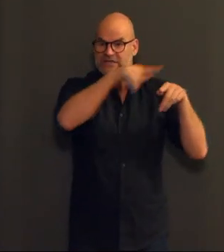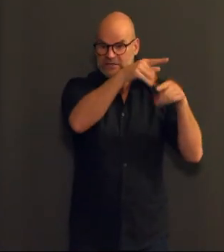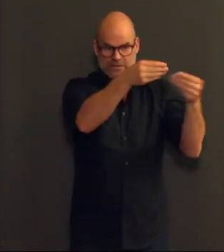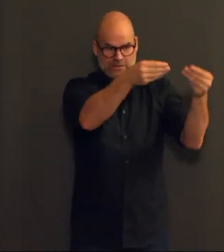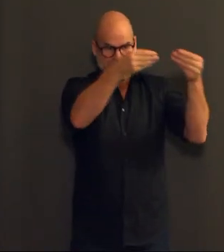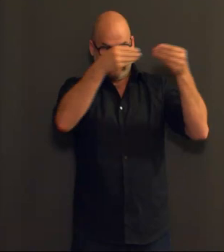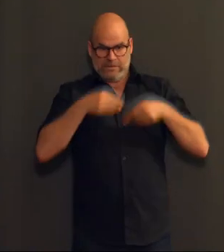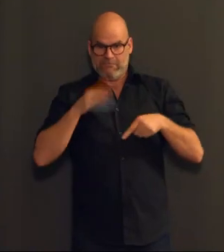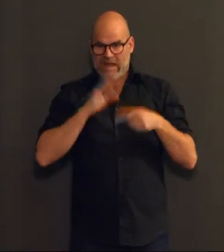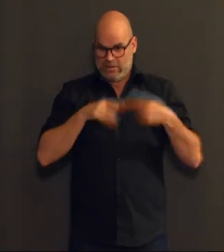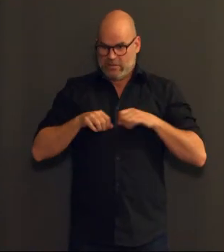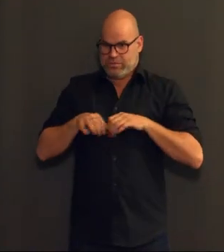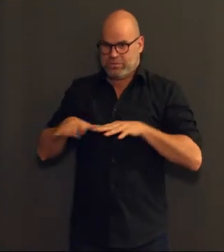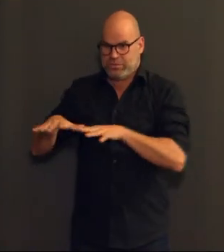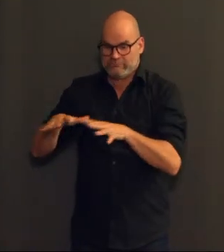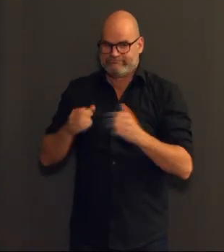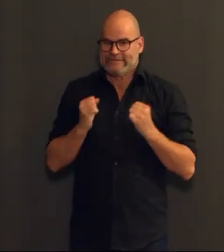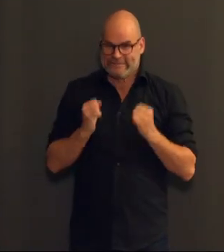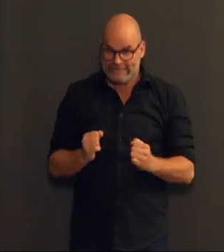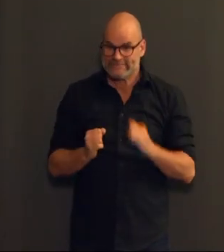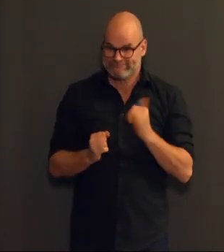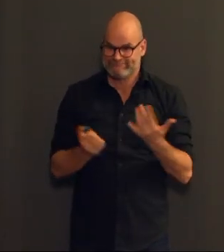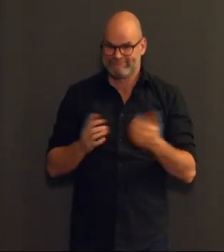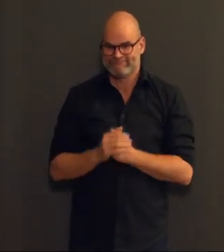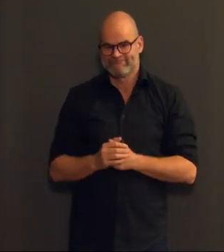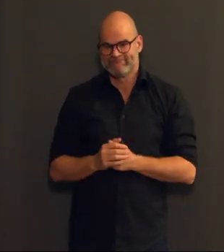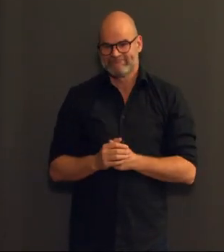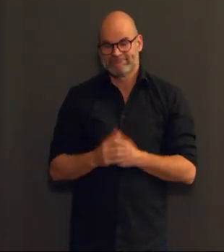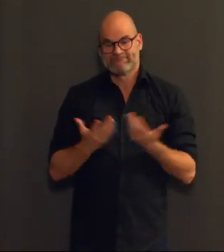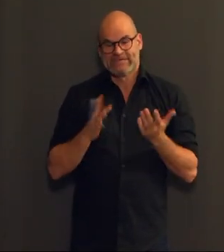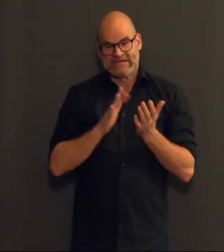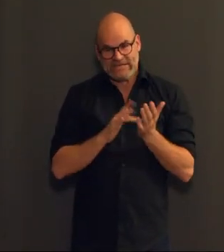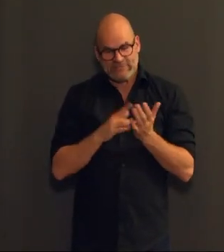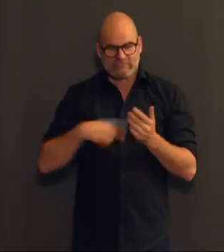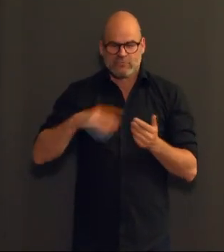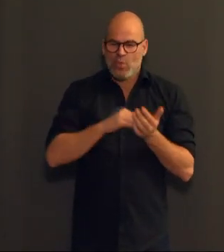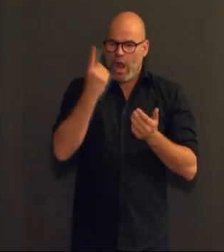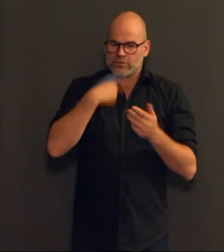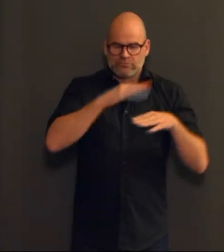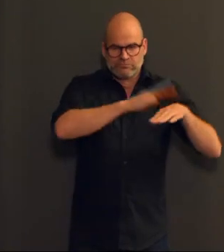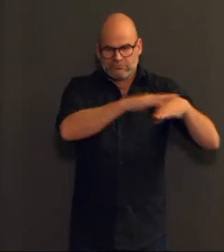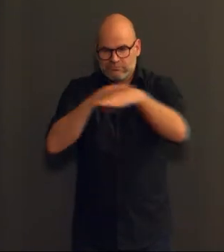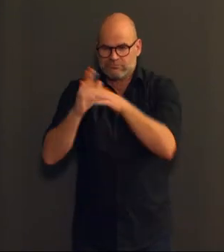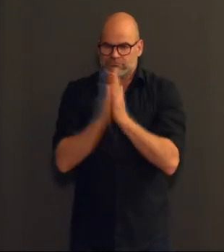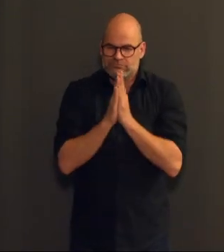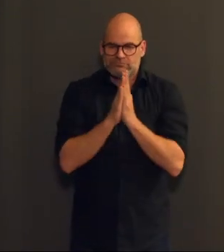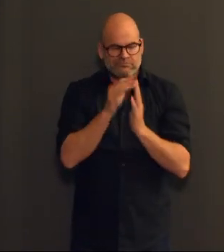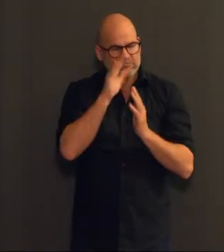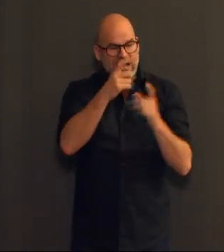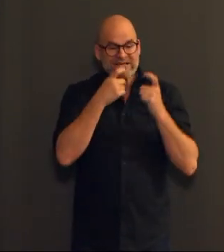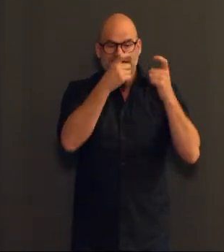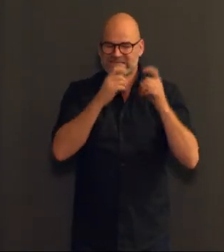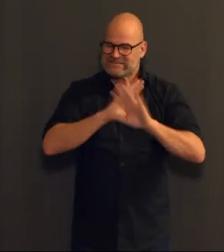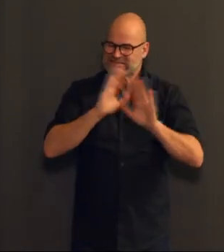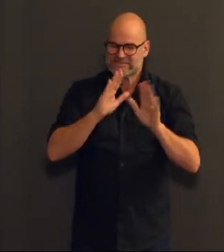Dat is ook de reden waarom we momenteel nog altijd sterk afraden om te gaan reizen. En wanneer mensen dan toch gaan reizen